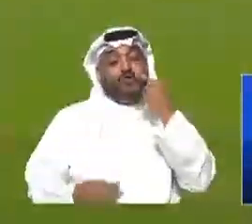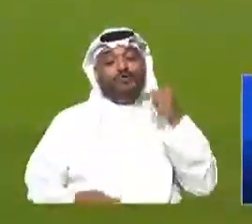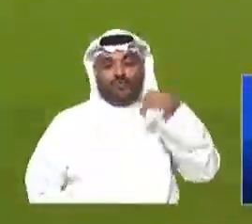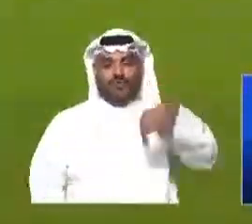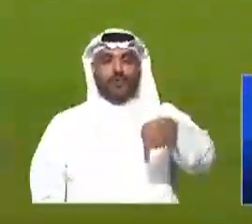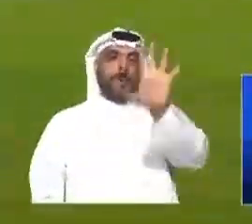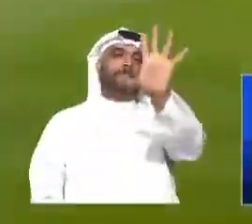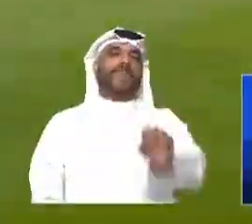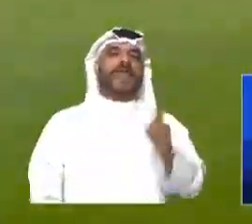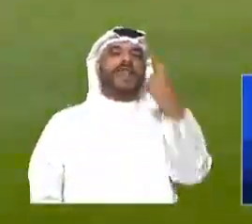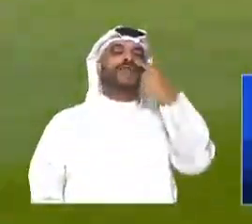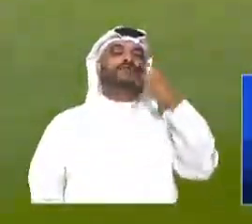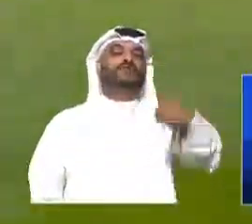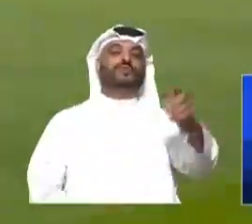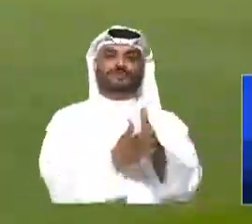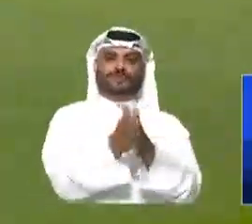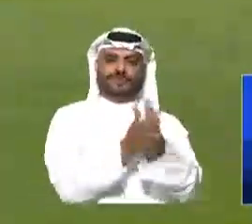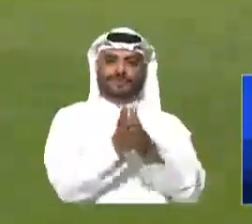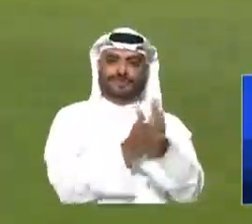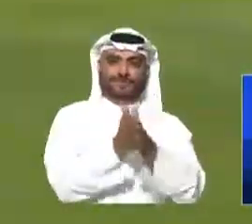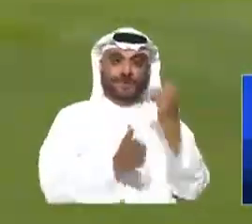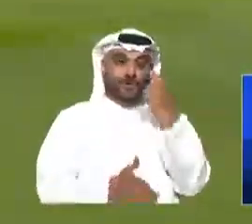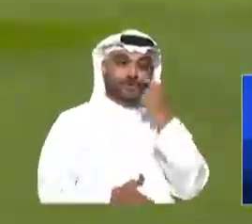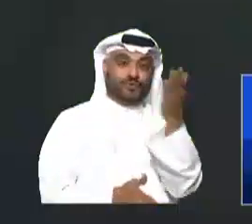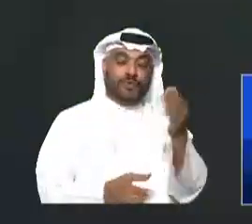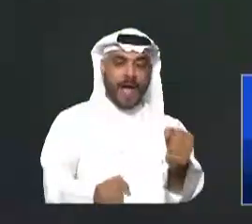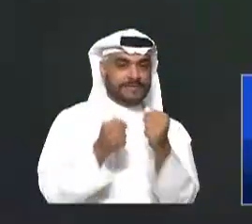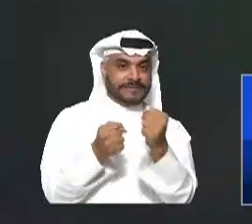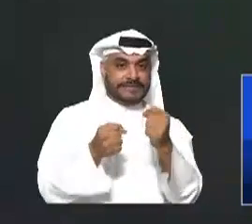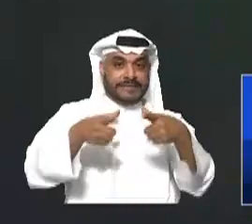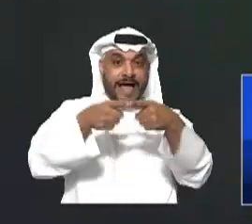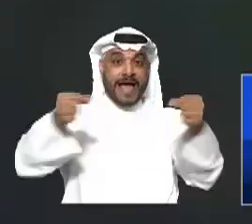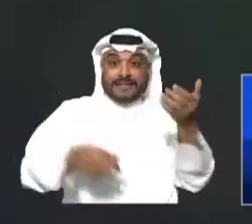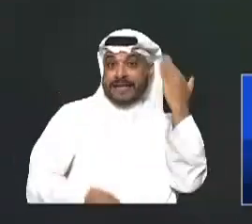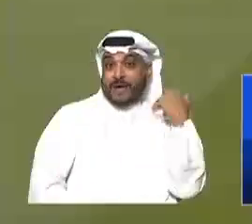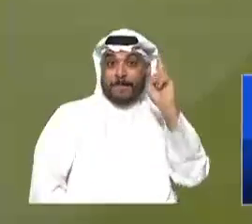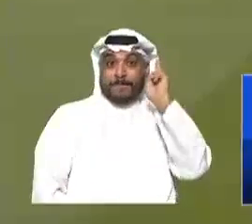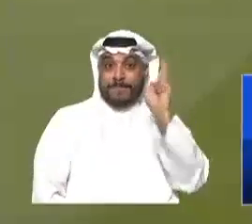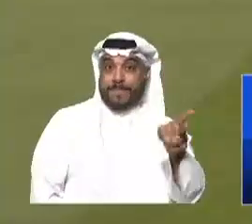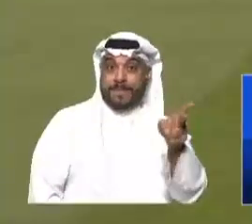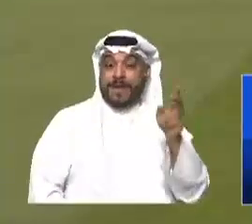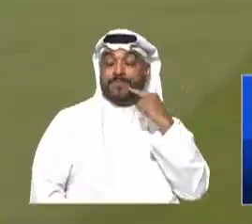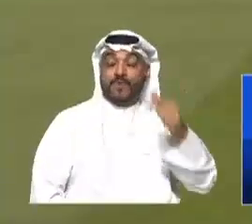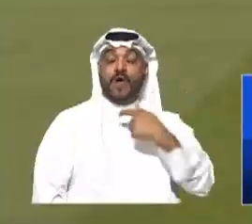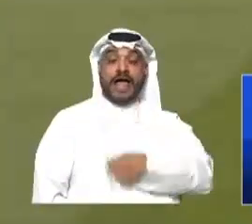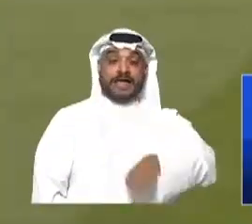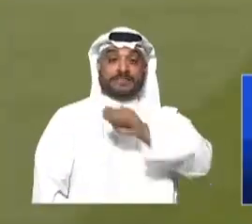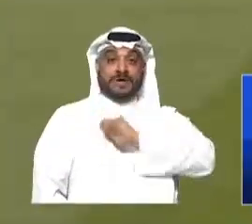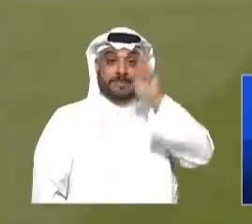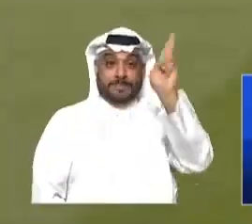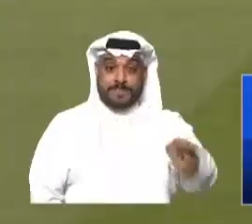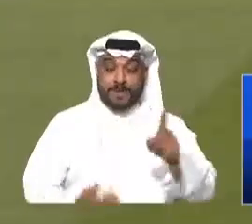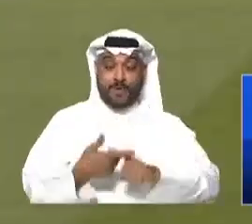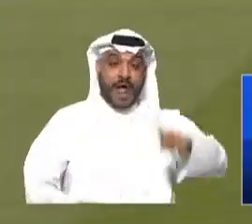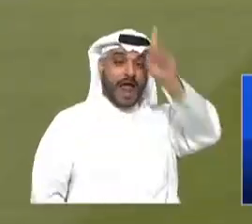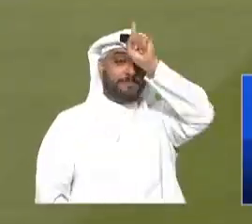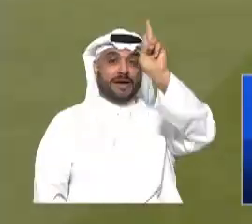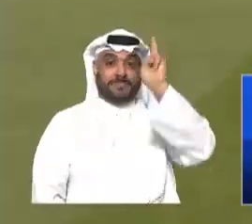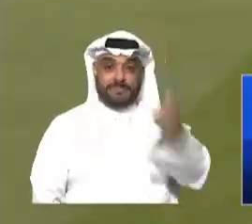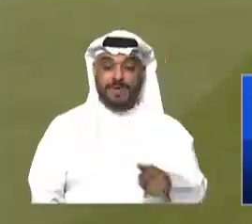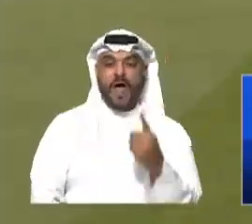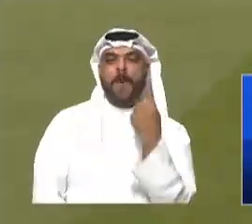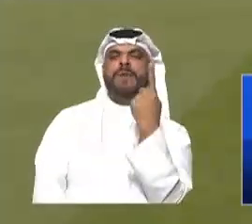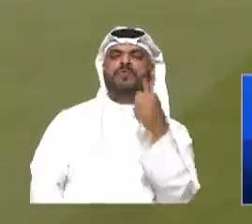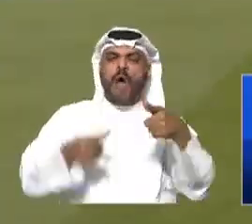مفاجاه صداره المجموعه الثالثه من الانتصار على منتخبي اسبانيا والمانيا في ما تلقت هزيمه